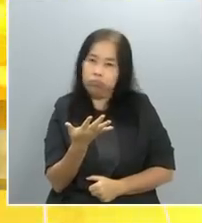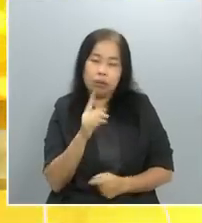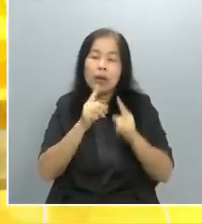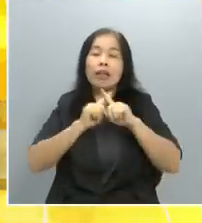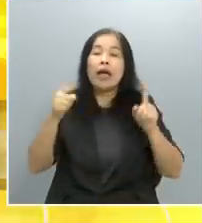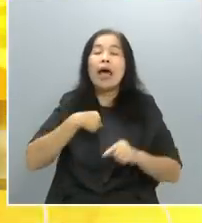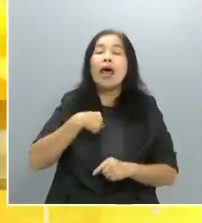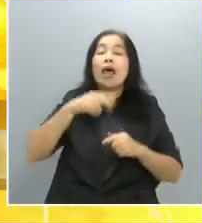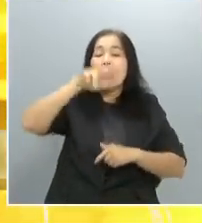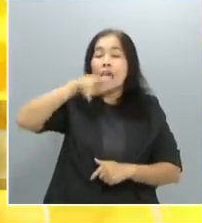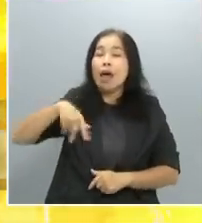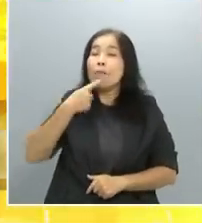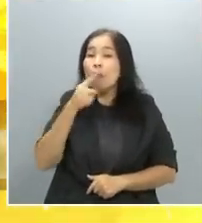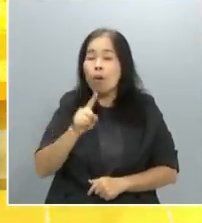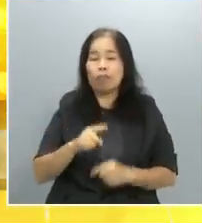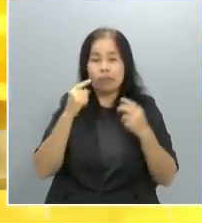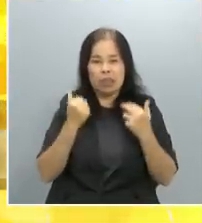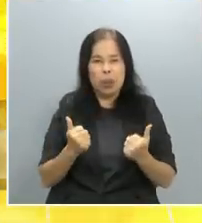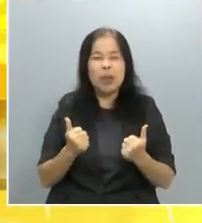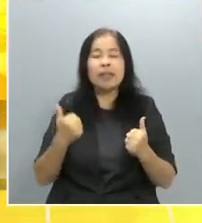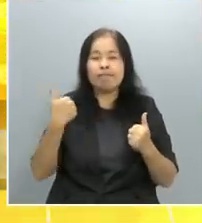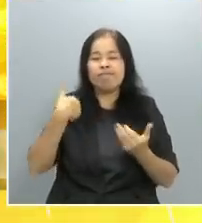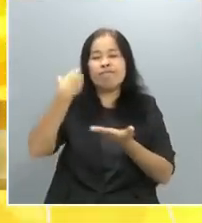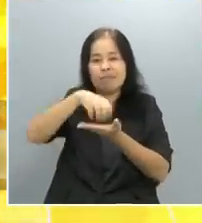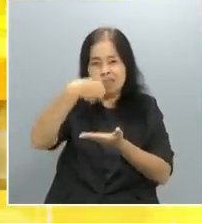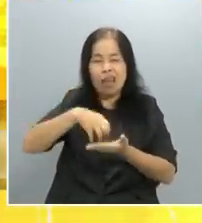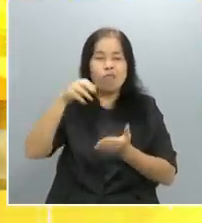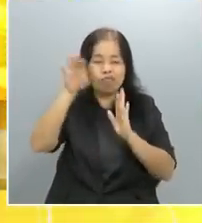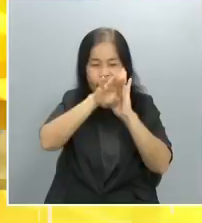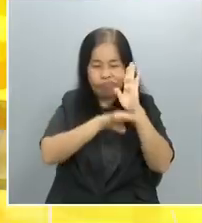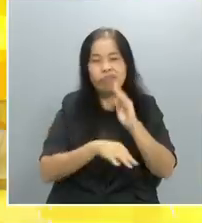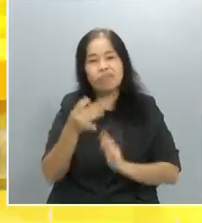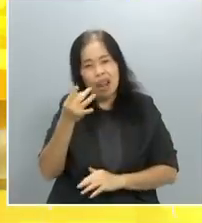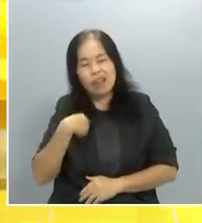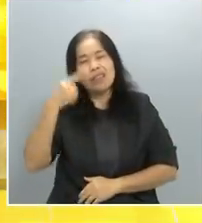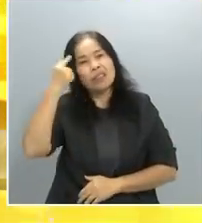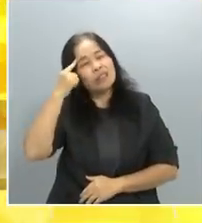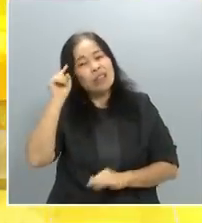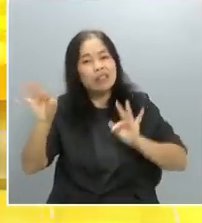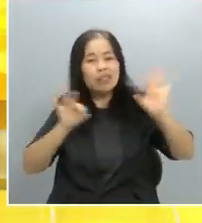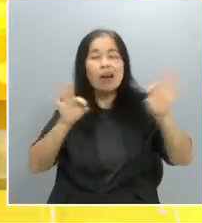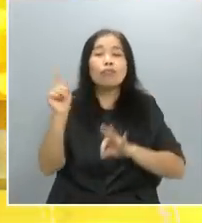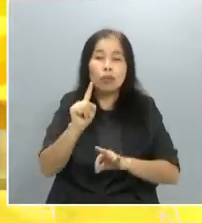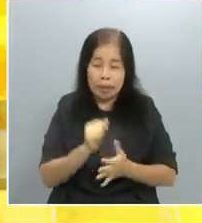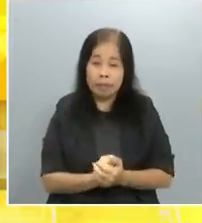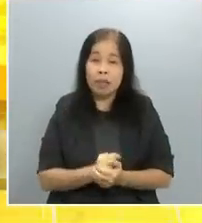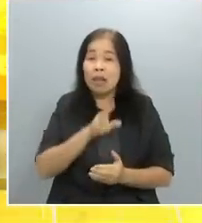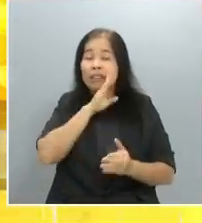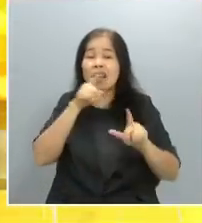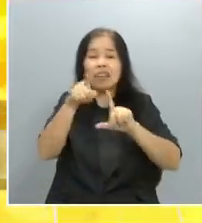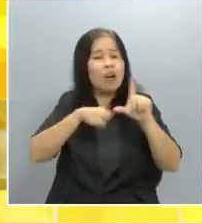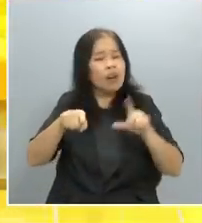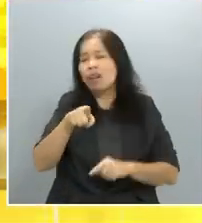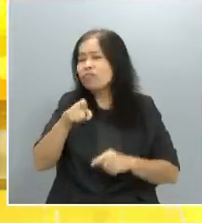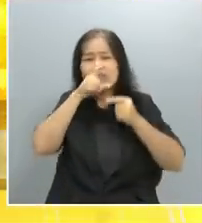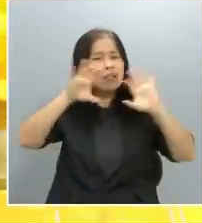ว่ามันมีสถานการณ์ถึงขั้นไหนทางเลือกมีอะไรเมื่อก้าวไกลยังไงก็เป็นรัฐบา